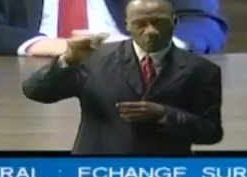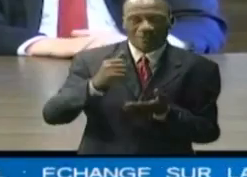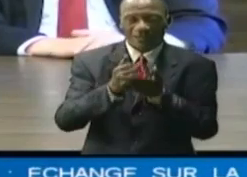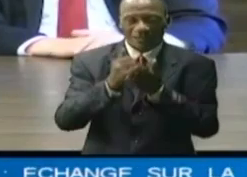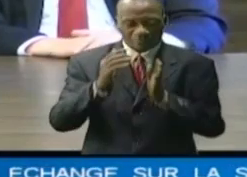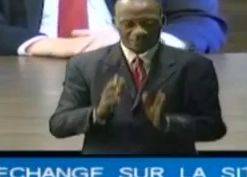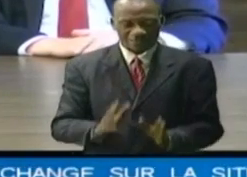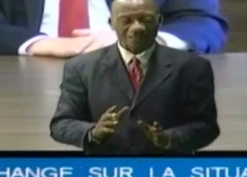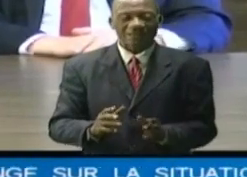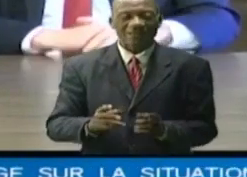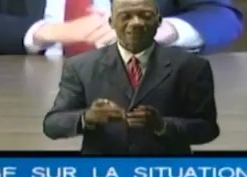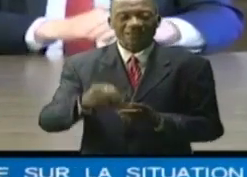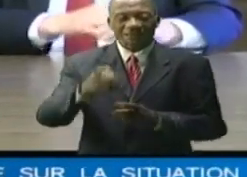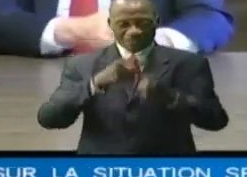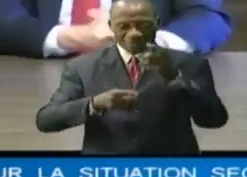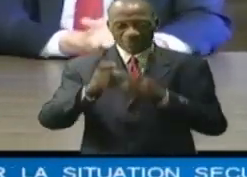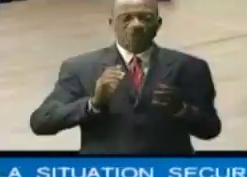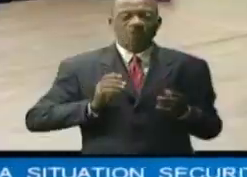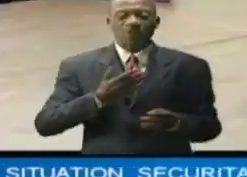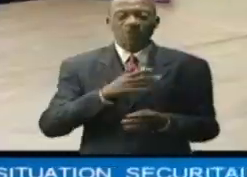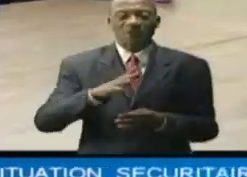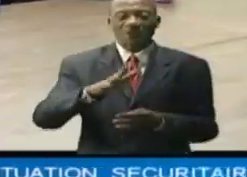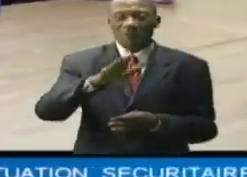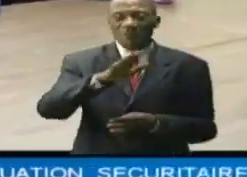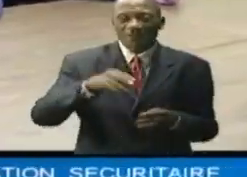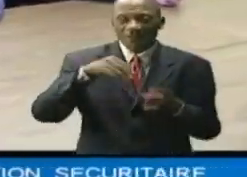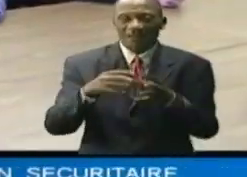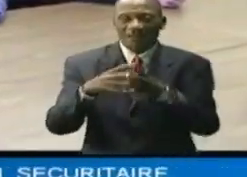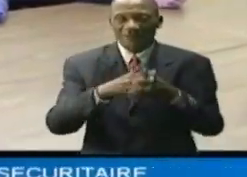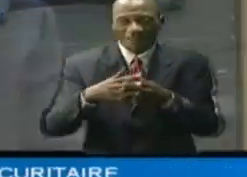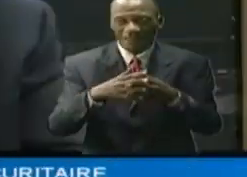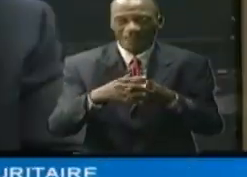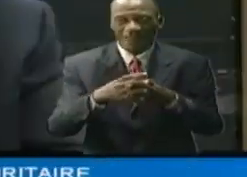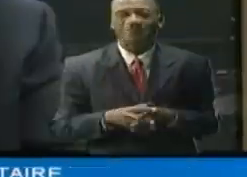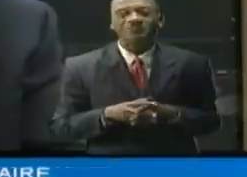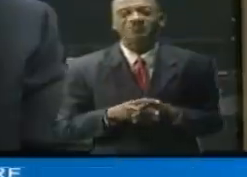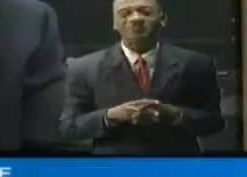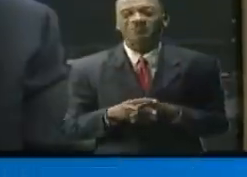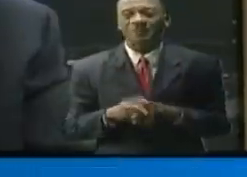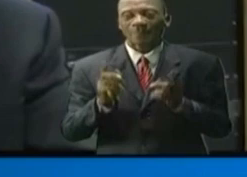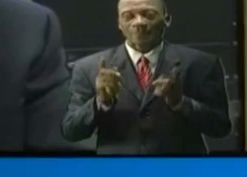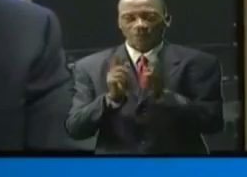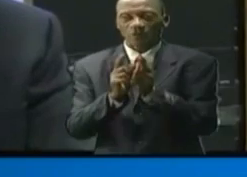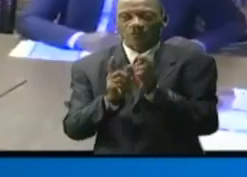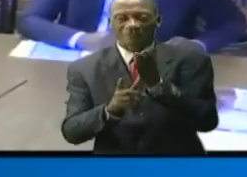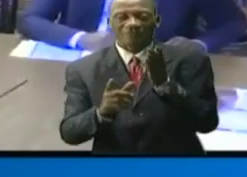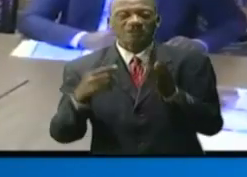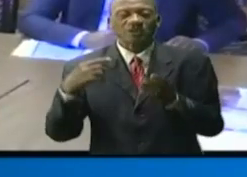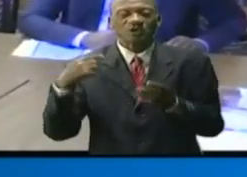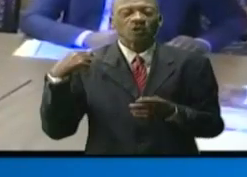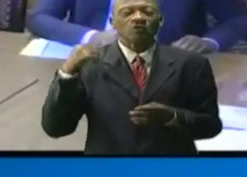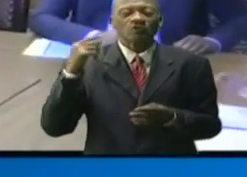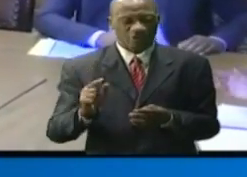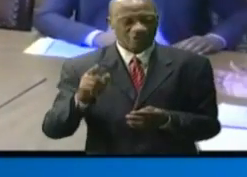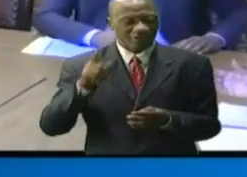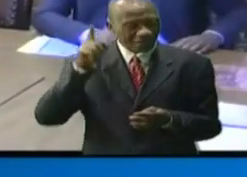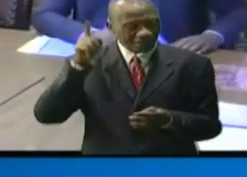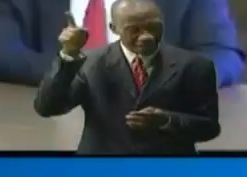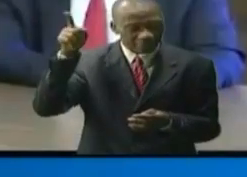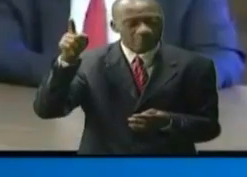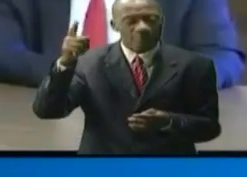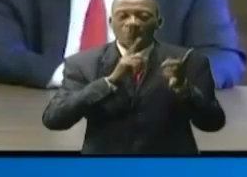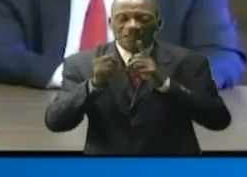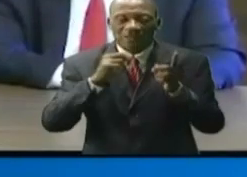pays aux États-Unis d'Amérique. J'adresse le présent mémorandum à votre autorité en vue d'une